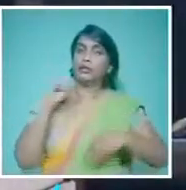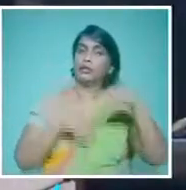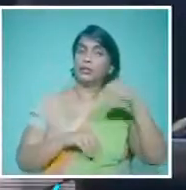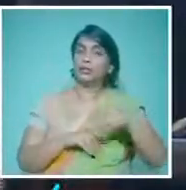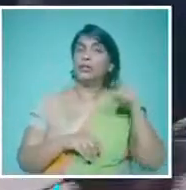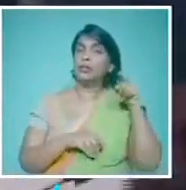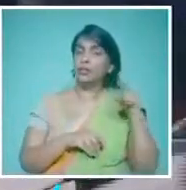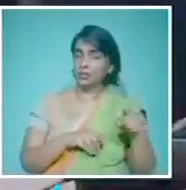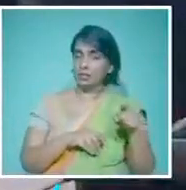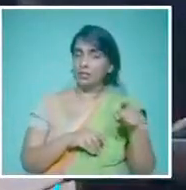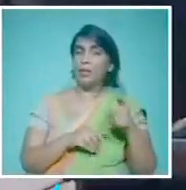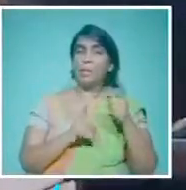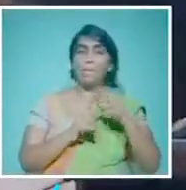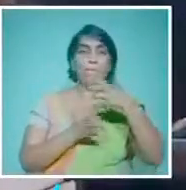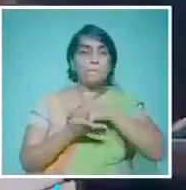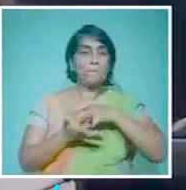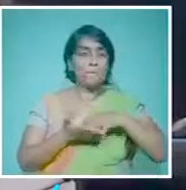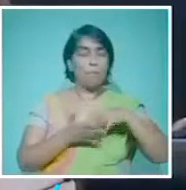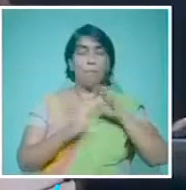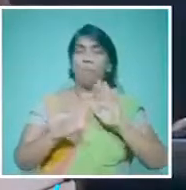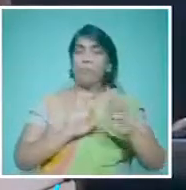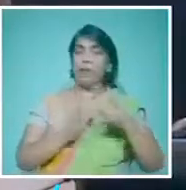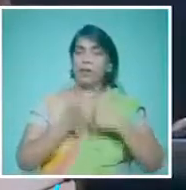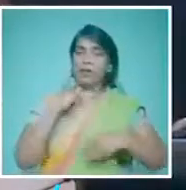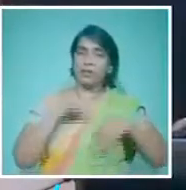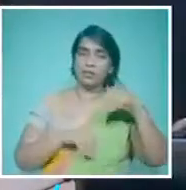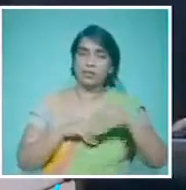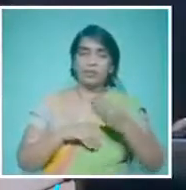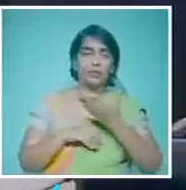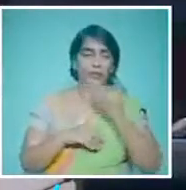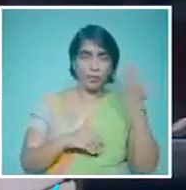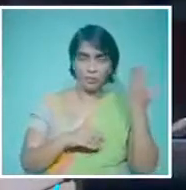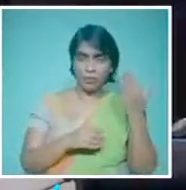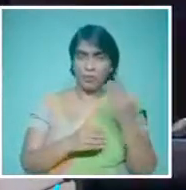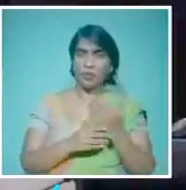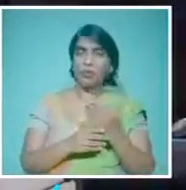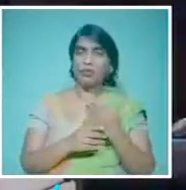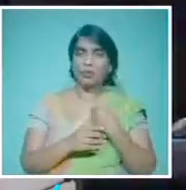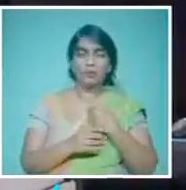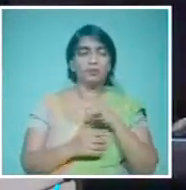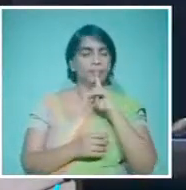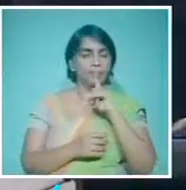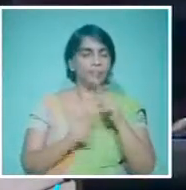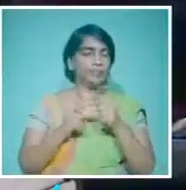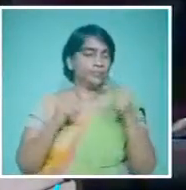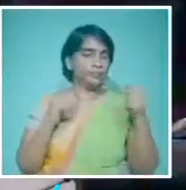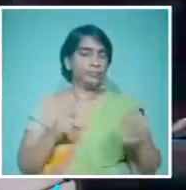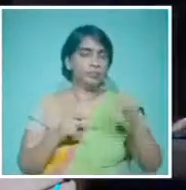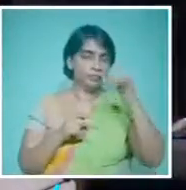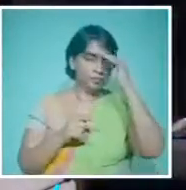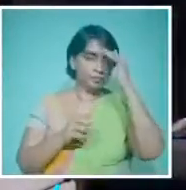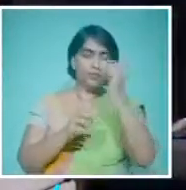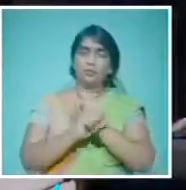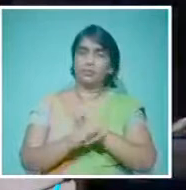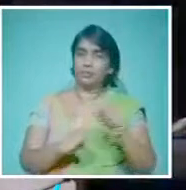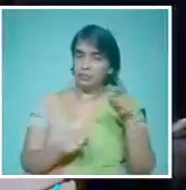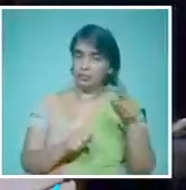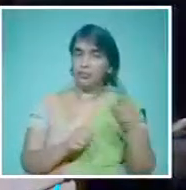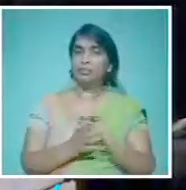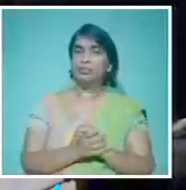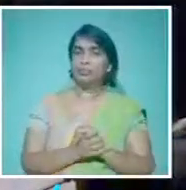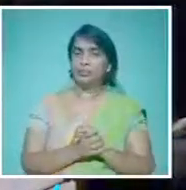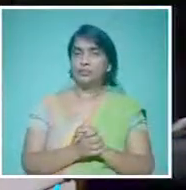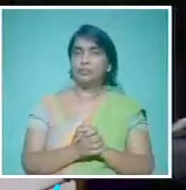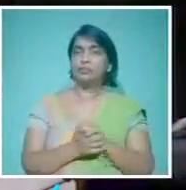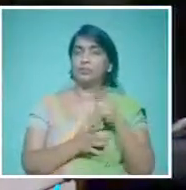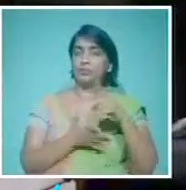ඒකෙන් තමයි පළාත් පාලන මැතිවරණය තියන්න පුළුවන්කම ලැබුණේ අර මම මතක් කරනවා විපක්ෂ නායකතුමා නොහිටියත්